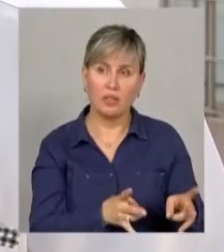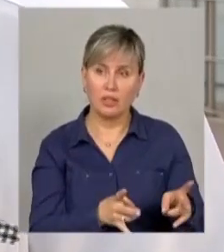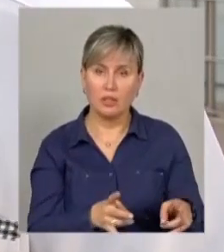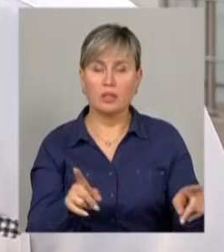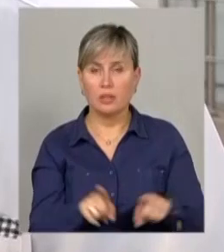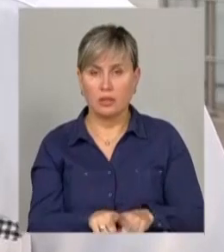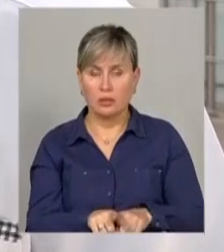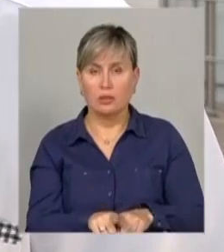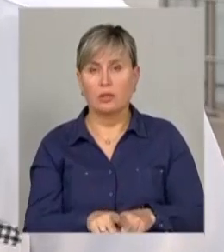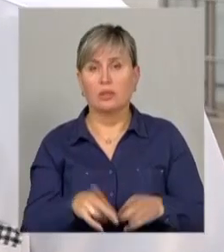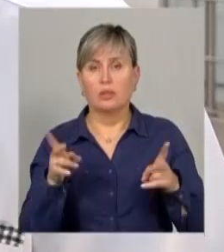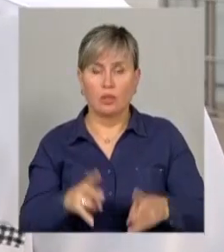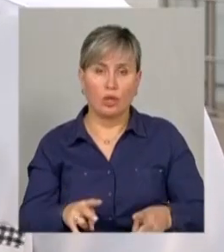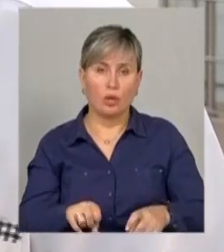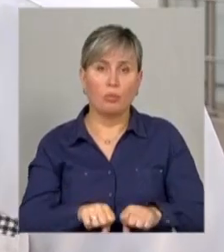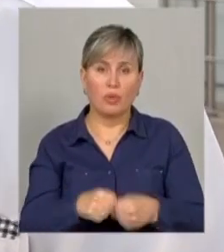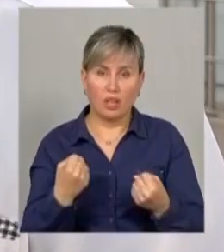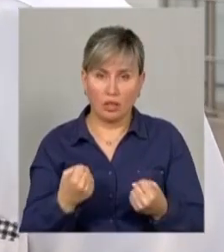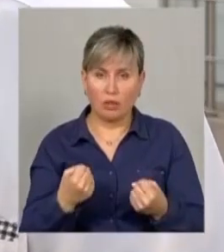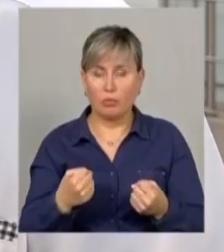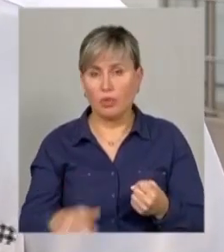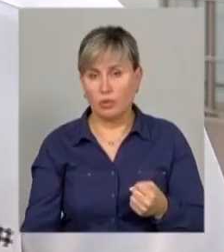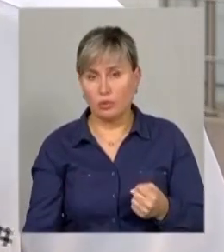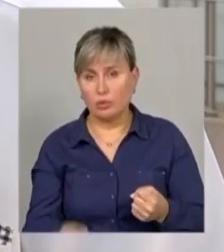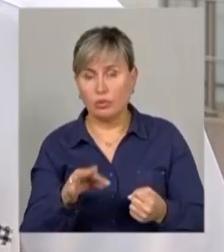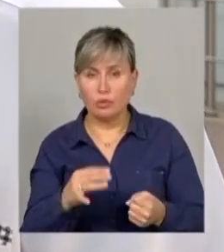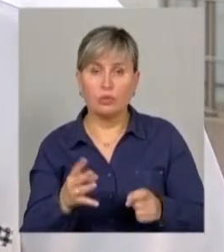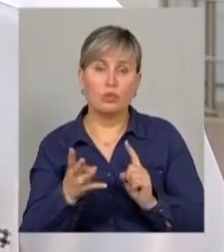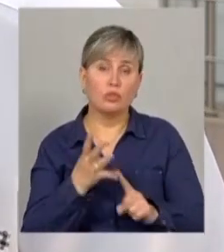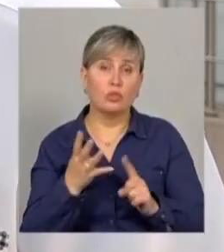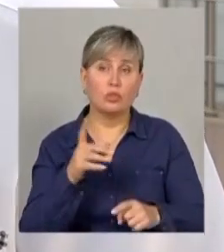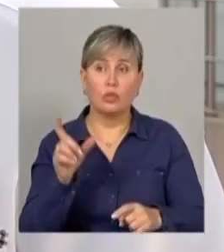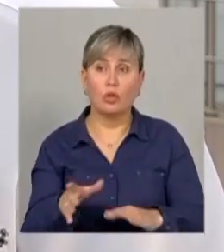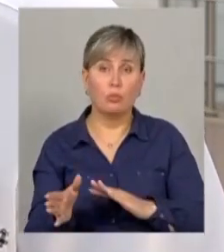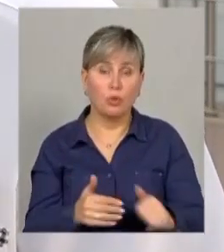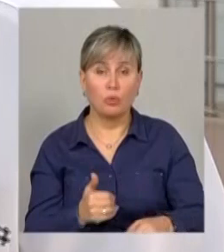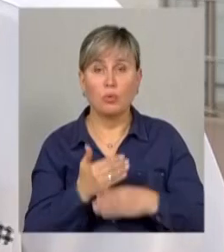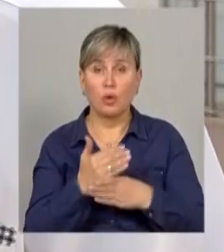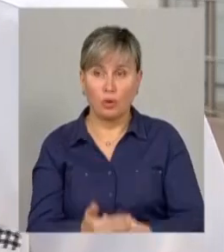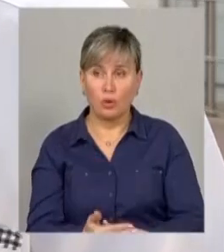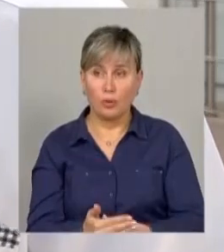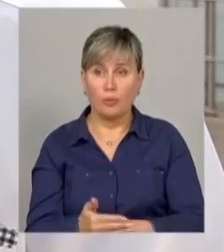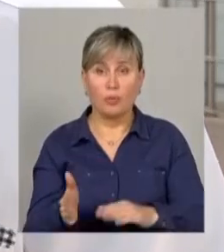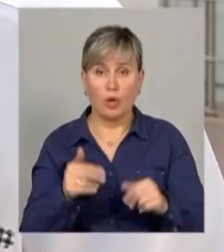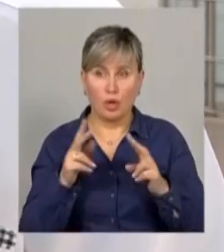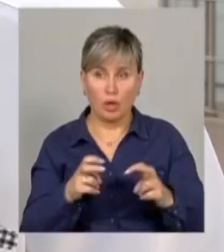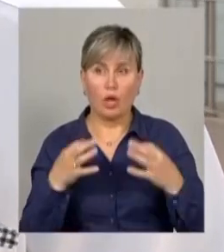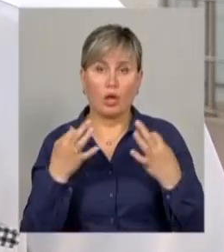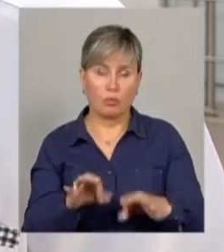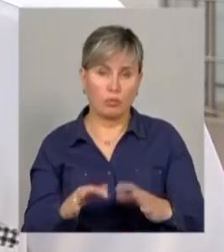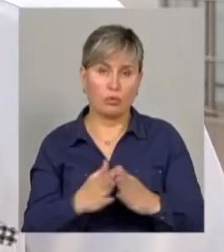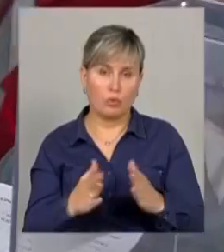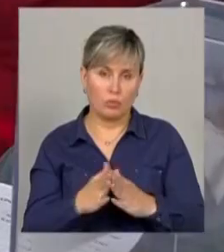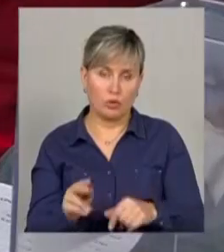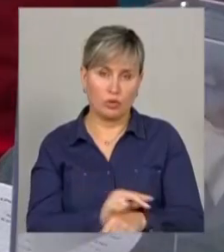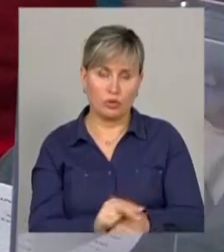также сочетанной травмой, переломом лодыжки. Четвертый пациент после оказания помощи и после обследования отпущен на амбулаторное